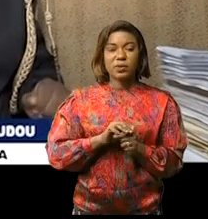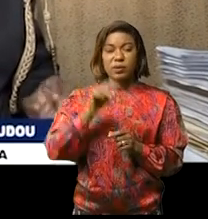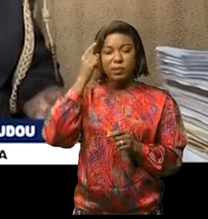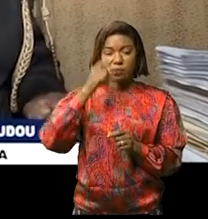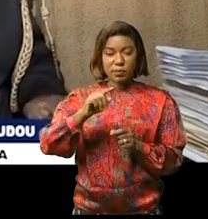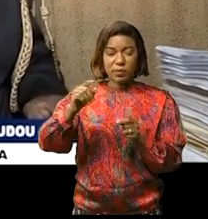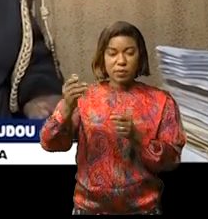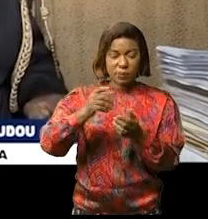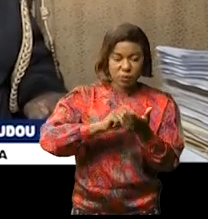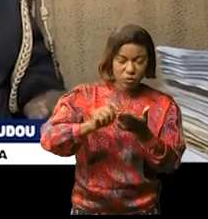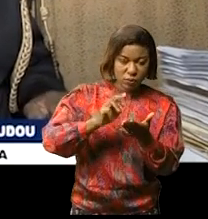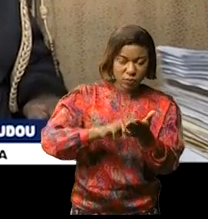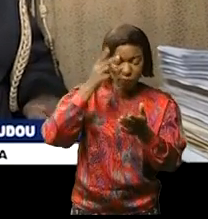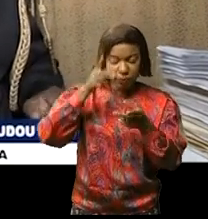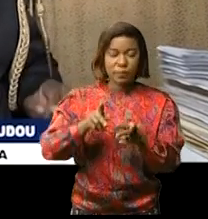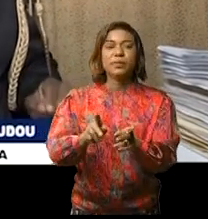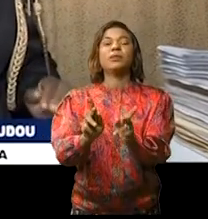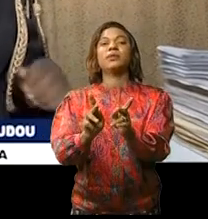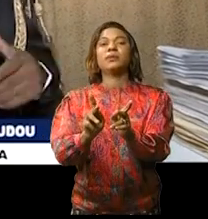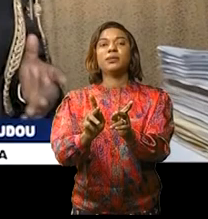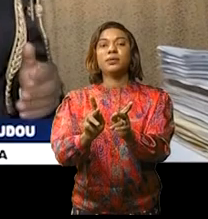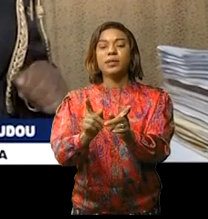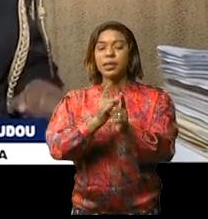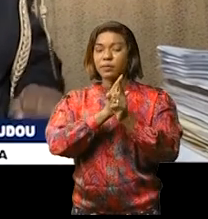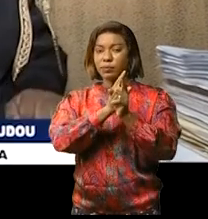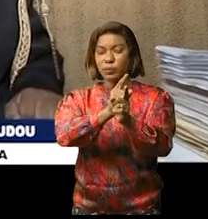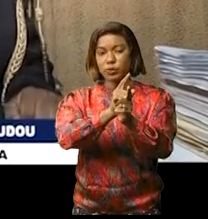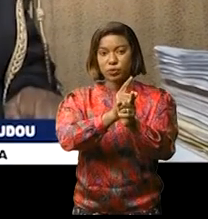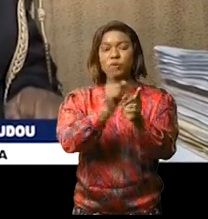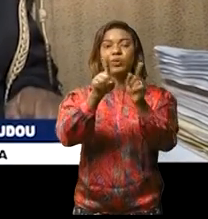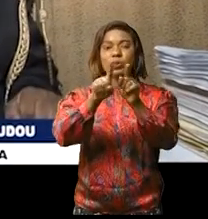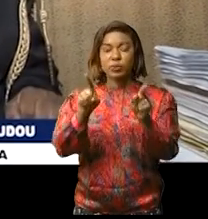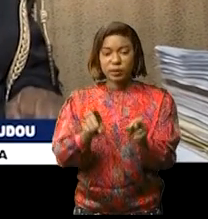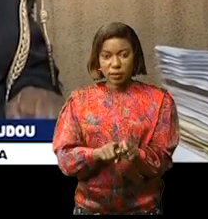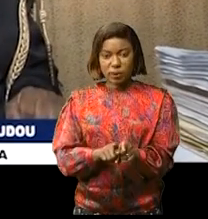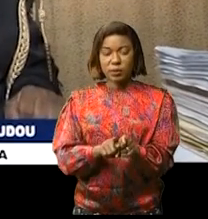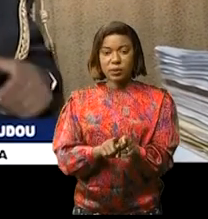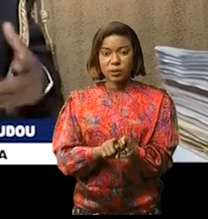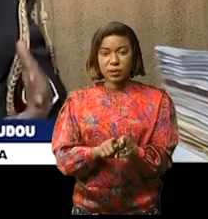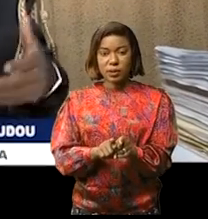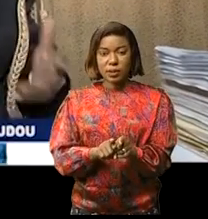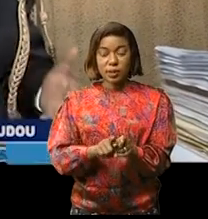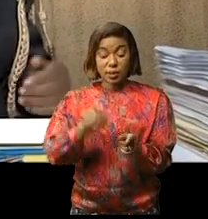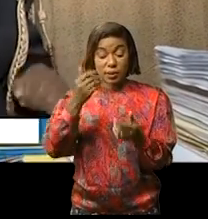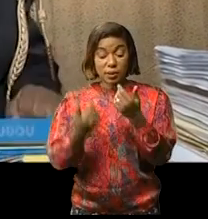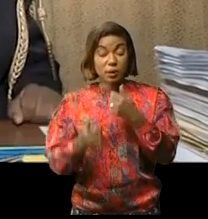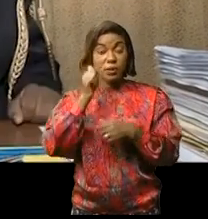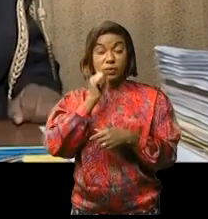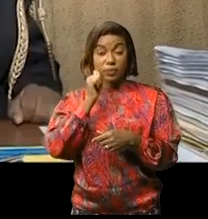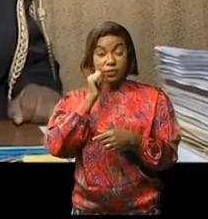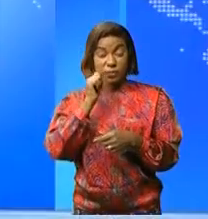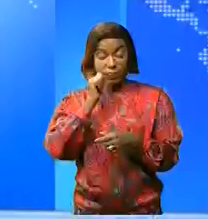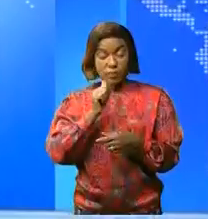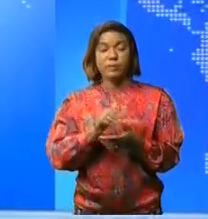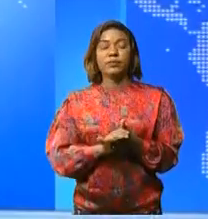protocole, pour permettre la protection aussi de la petite fille mère.